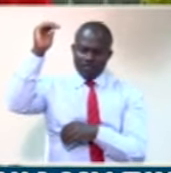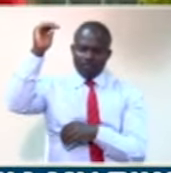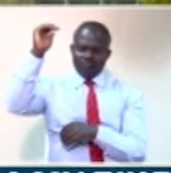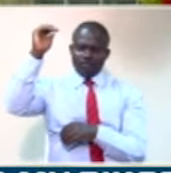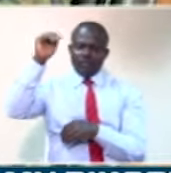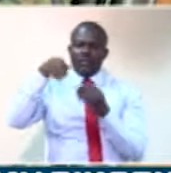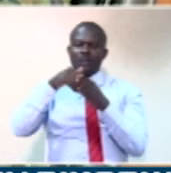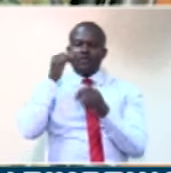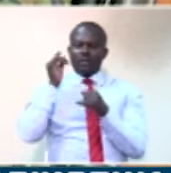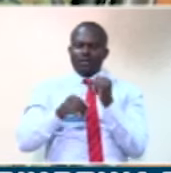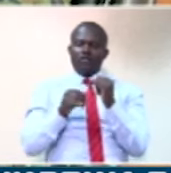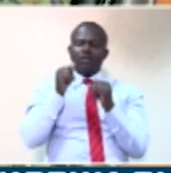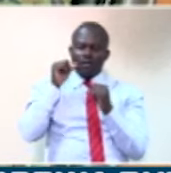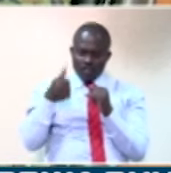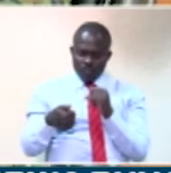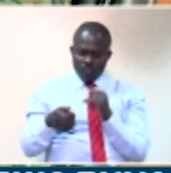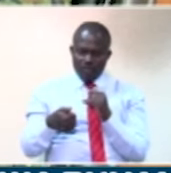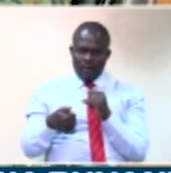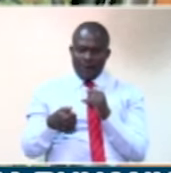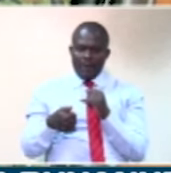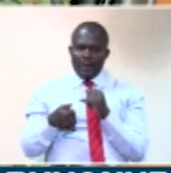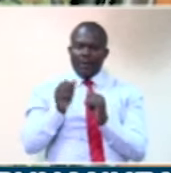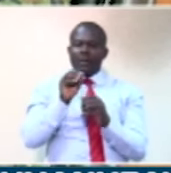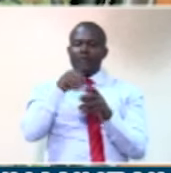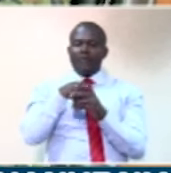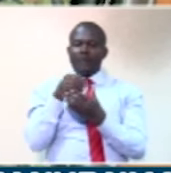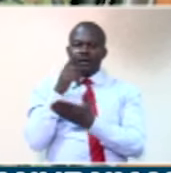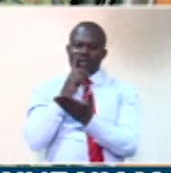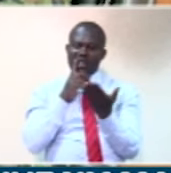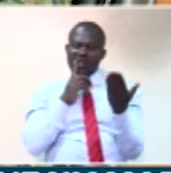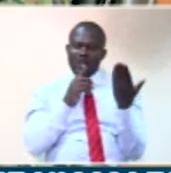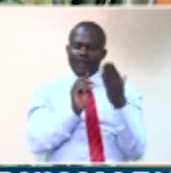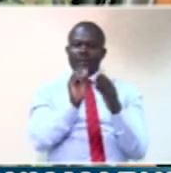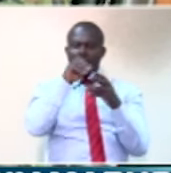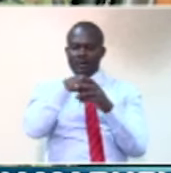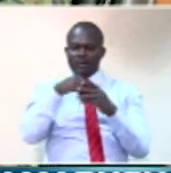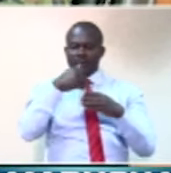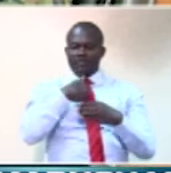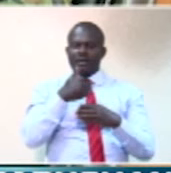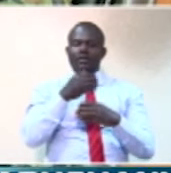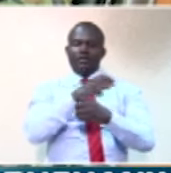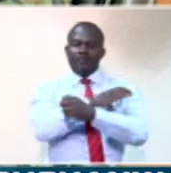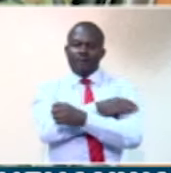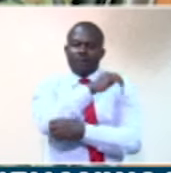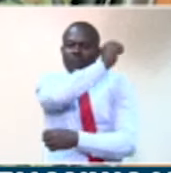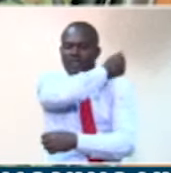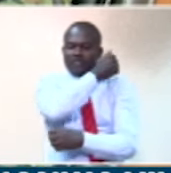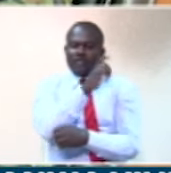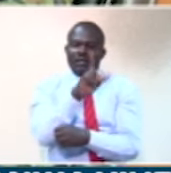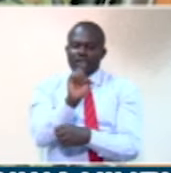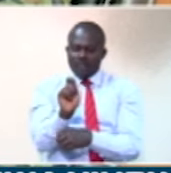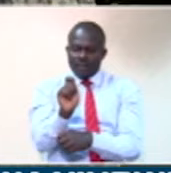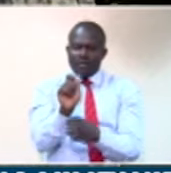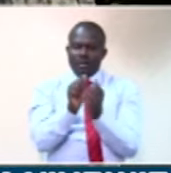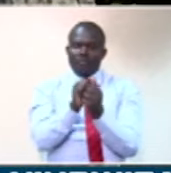iyo izasoza amasomo ya ejo iri ku igibwamo n'abafite ipeti rya majoro, lieutenant colonel